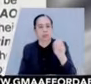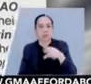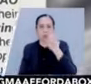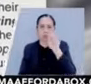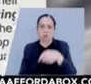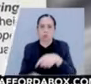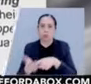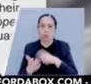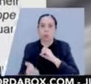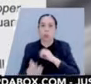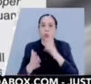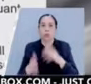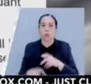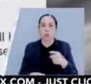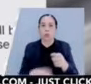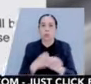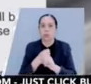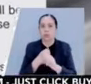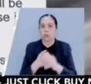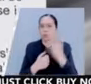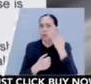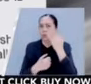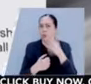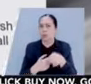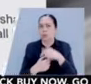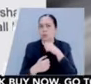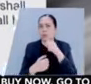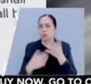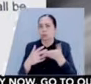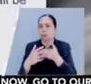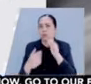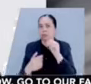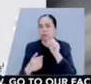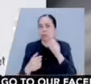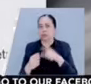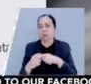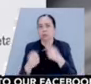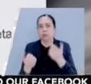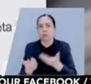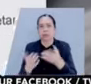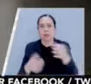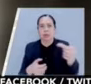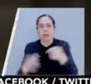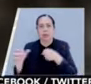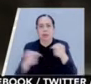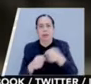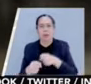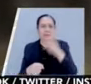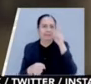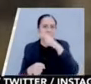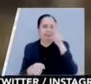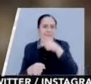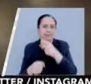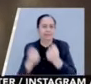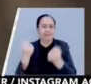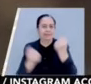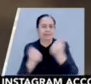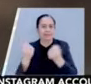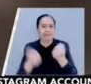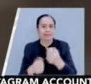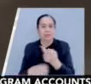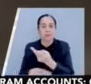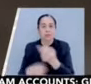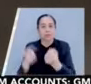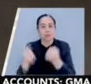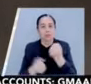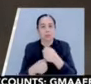ng mga sasakyan kung bakit hindi sila dapat kasuhan ng reklamong pag-hire ng mga reckless na driver. At ang mga driver naman maaaring